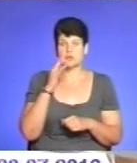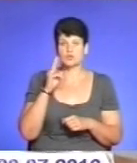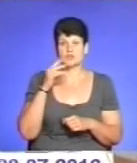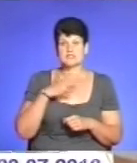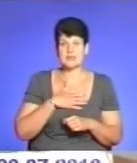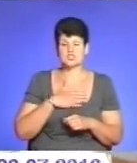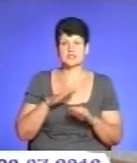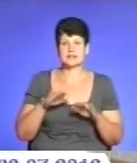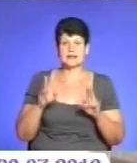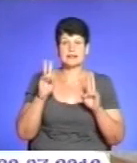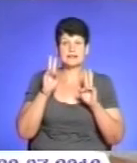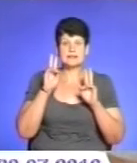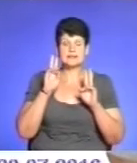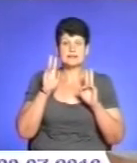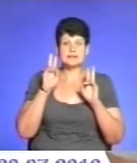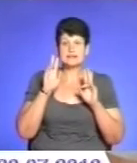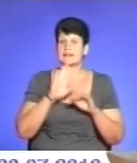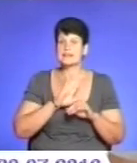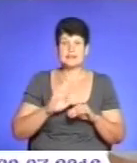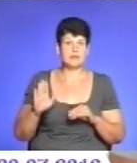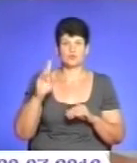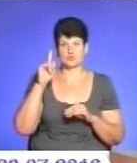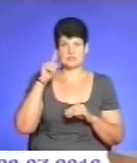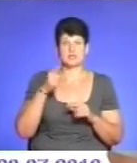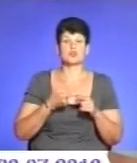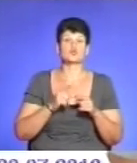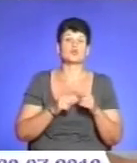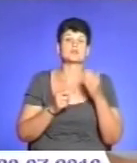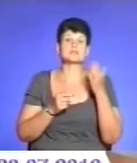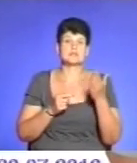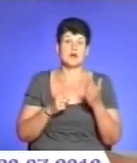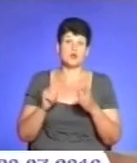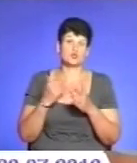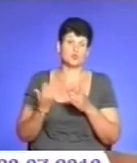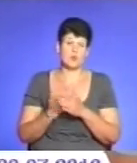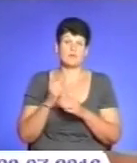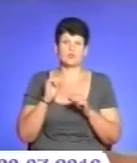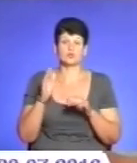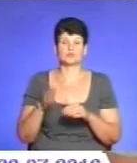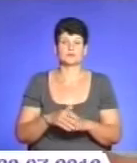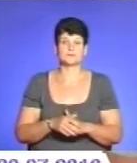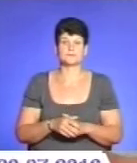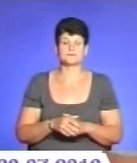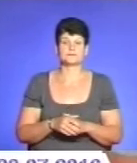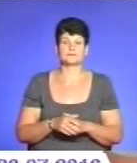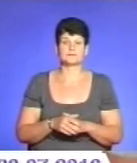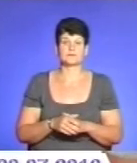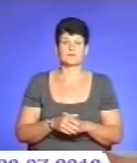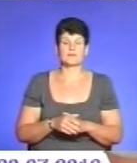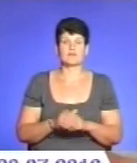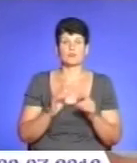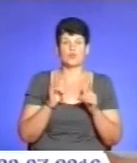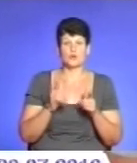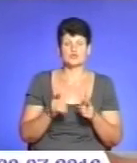я думаю, не будуть просто знати, що це таке. А щось нове, як варіант, може бути. Ви погоджуєтеся чи не погоджуєтеся з